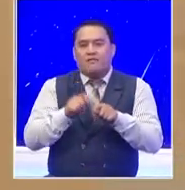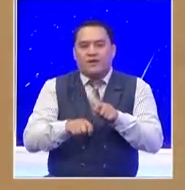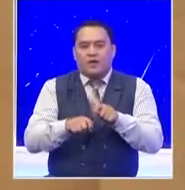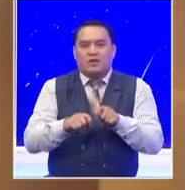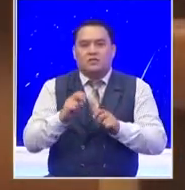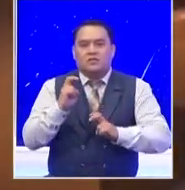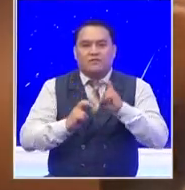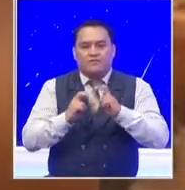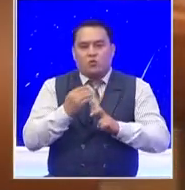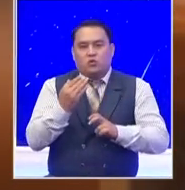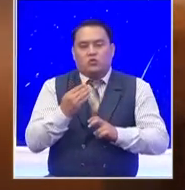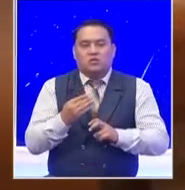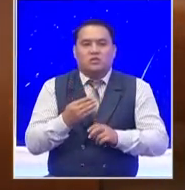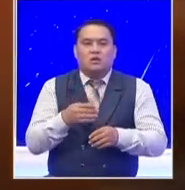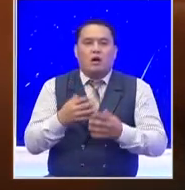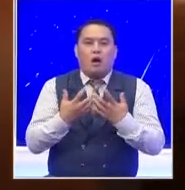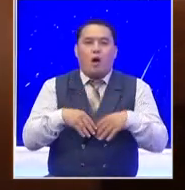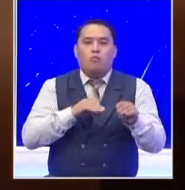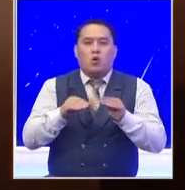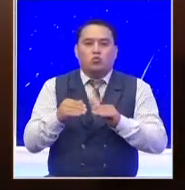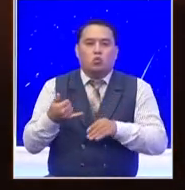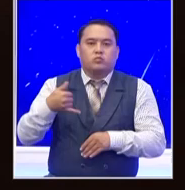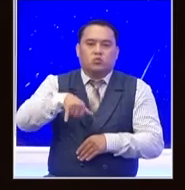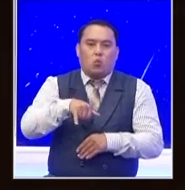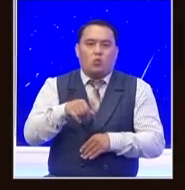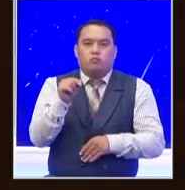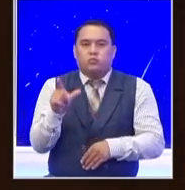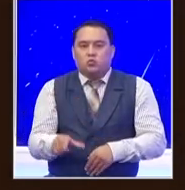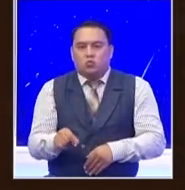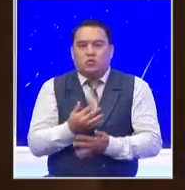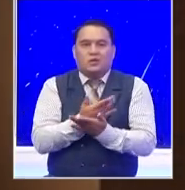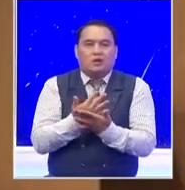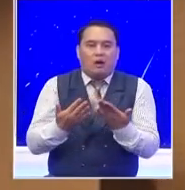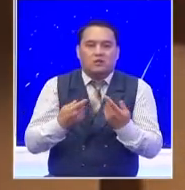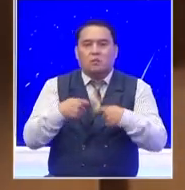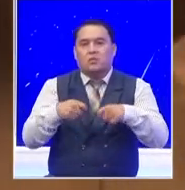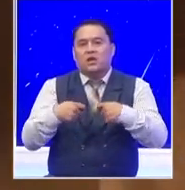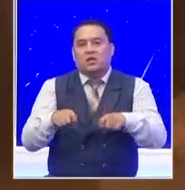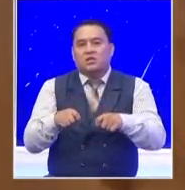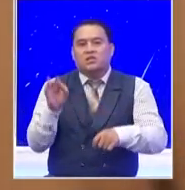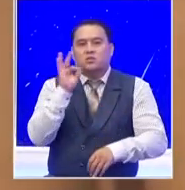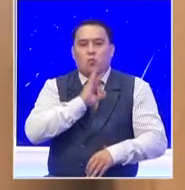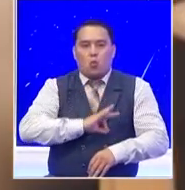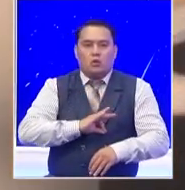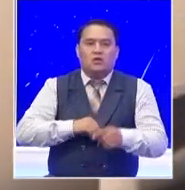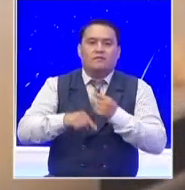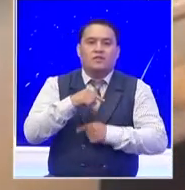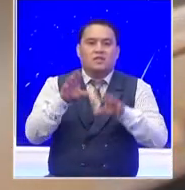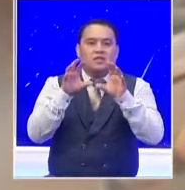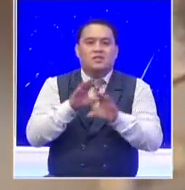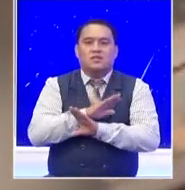обнаружены спиртосодержащая жидкость, оборудование для розлива продукции, различная тара, а также другие материалы, используемые в